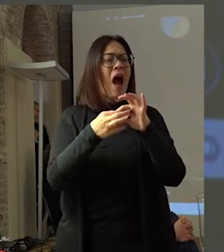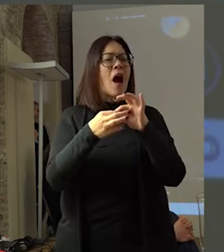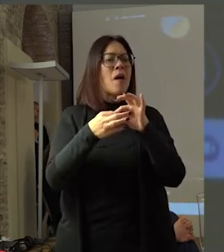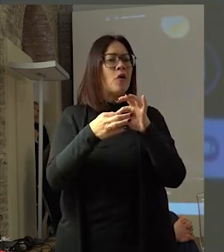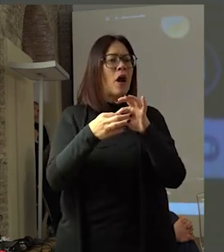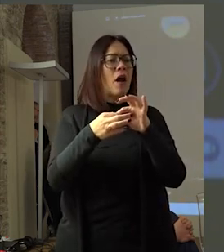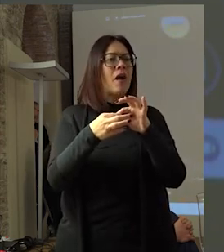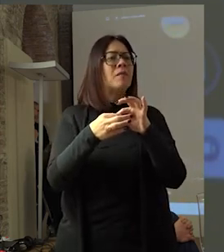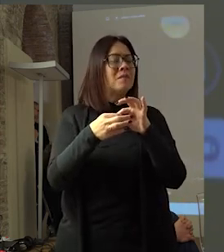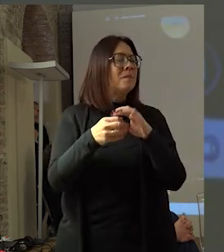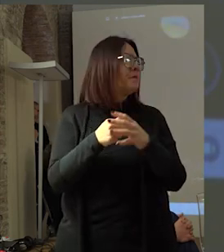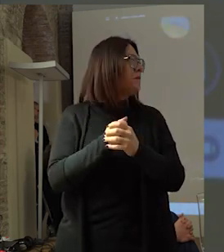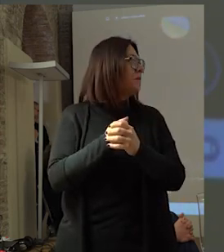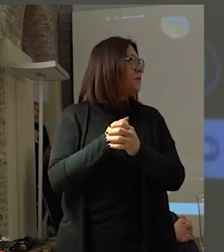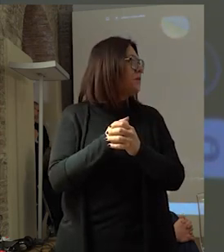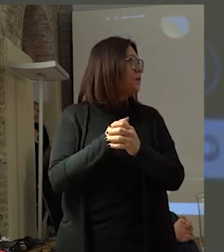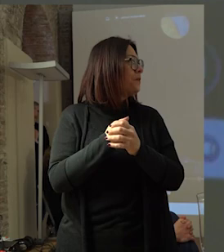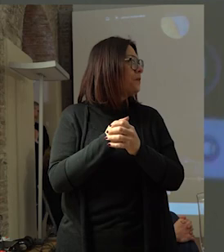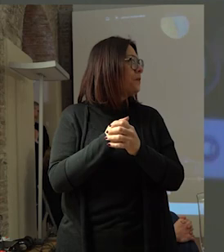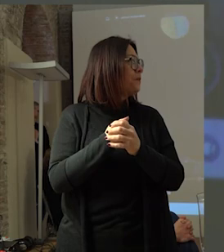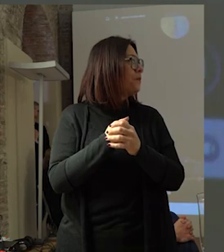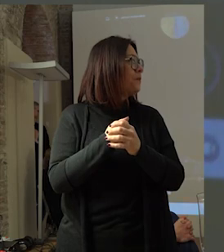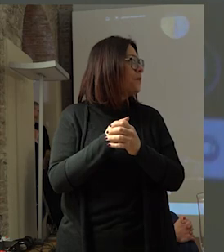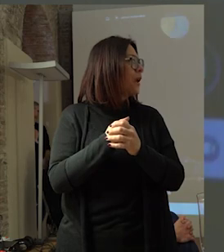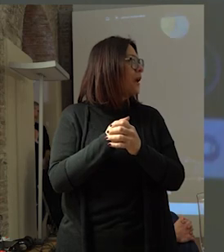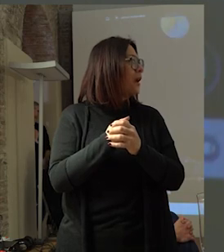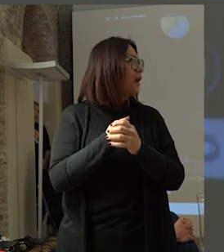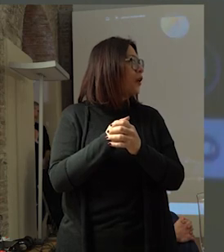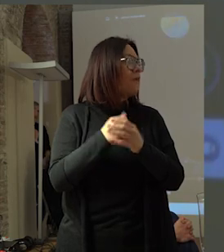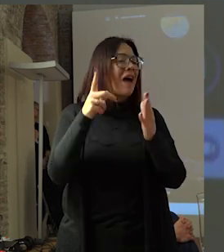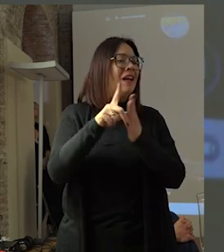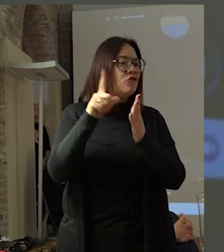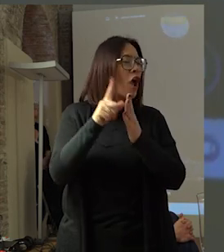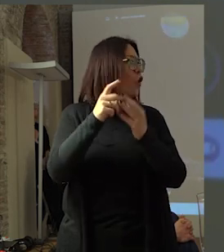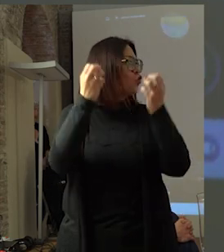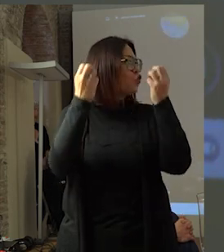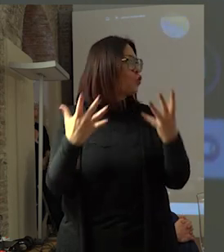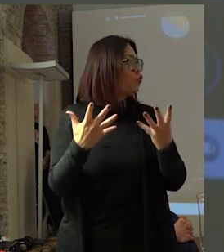collaborare con loro. E non come è successo al liceo,